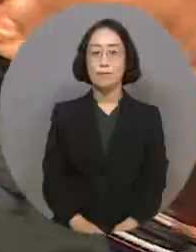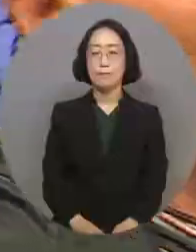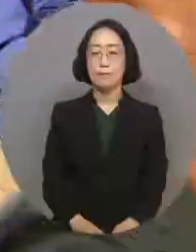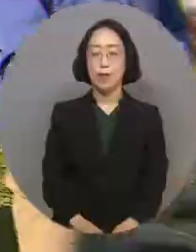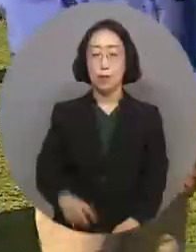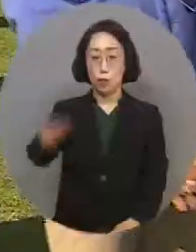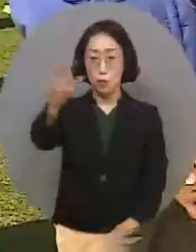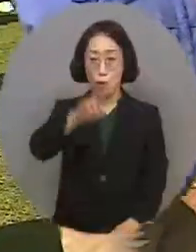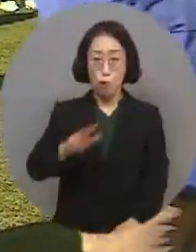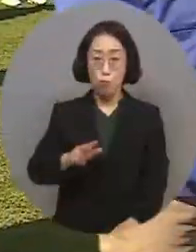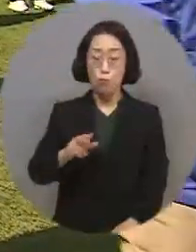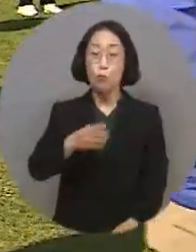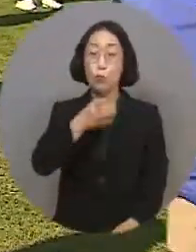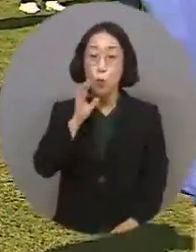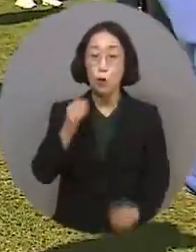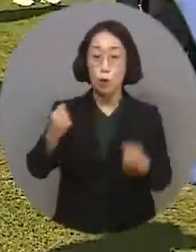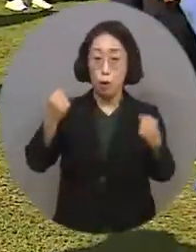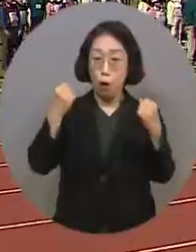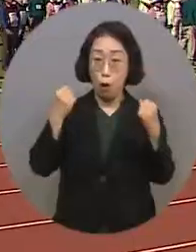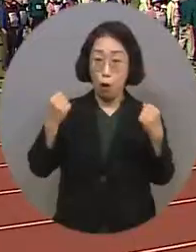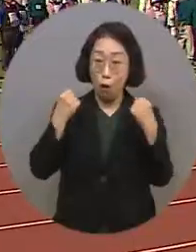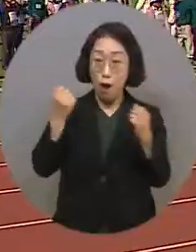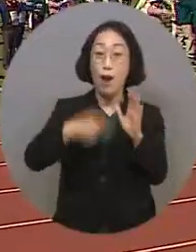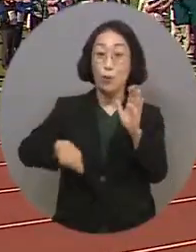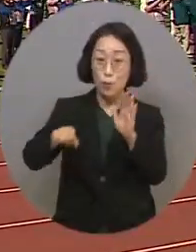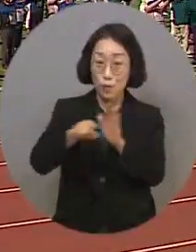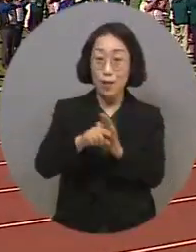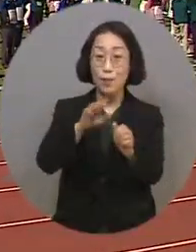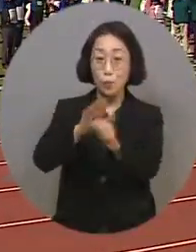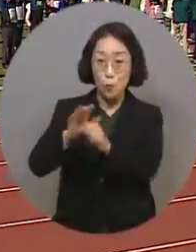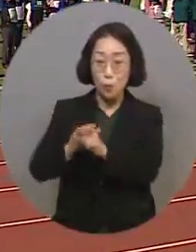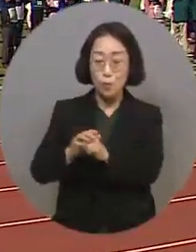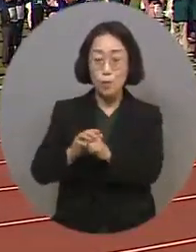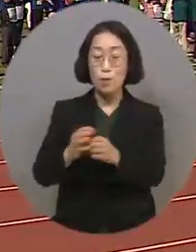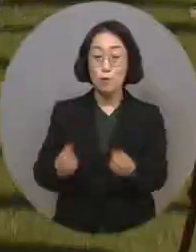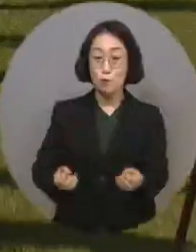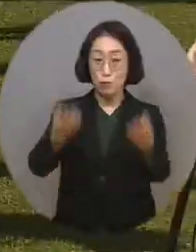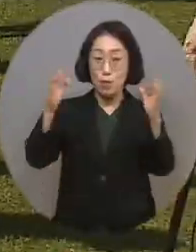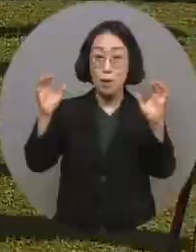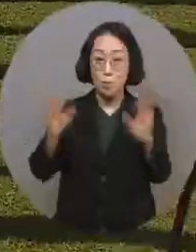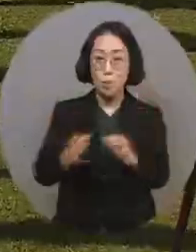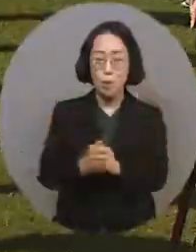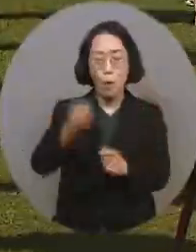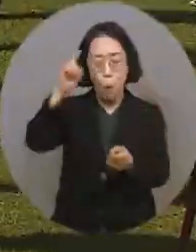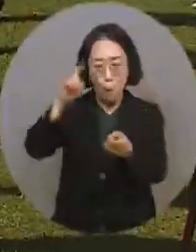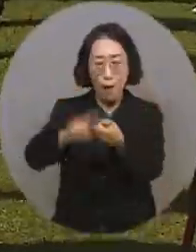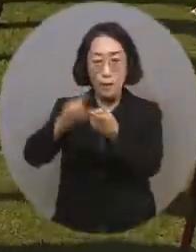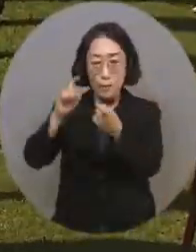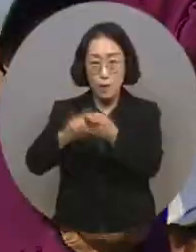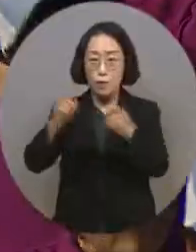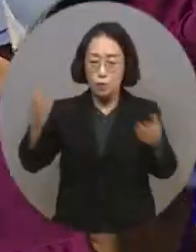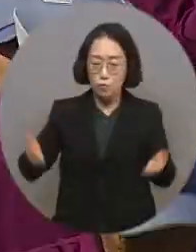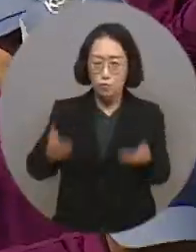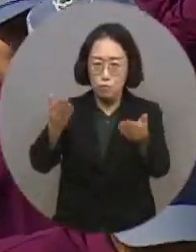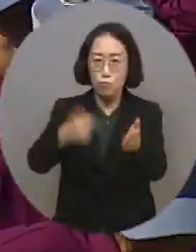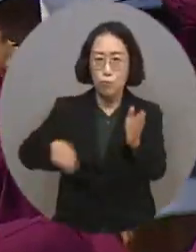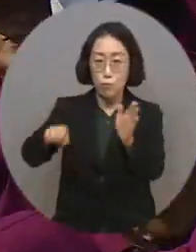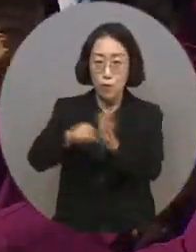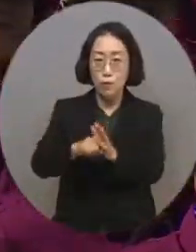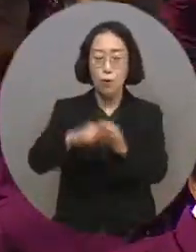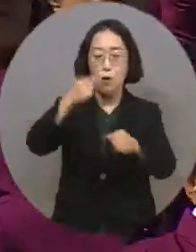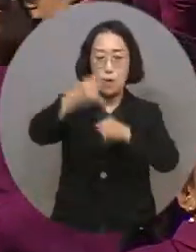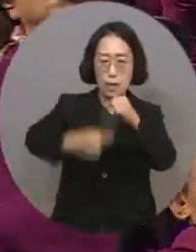전국 노인건강대축제는 노인들의 운동, 건강관리, 사회 참여에 대한 관심을 높이기 위해 매년 개최되고